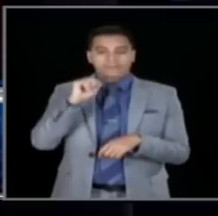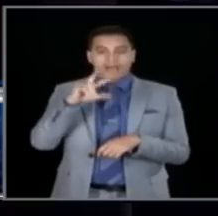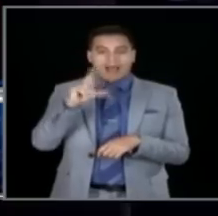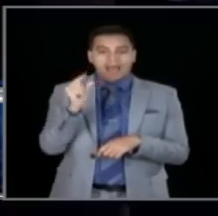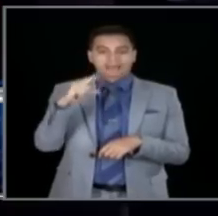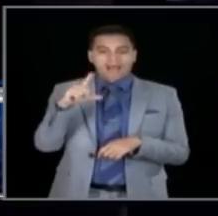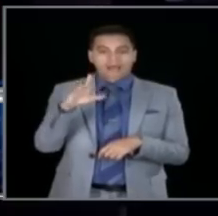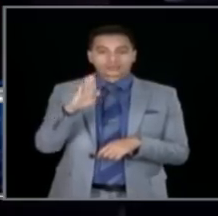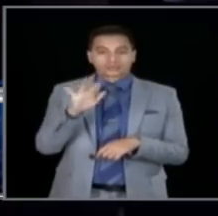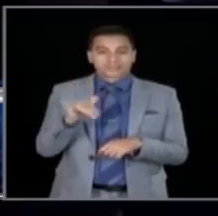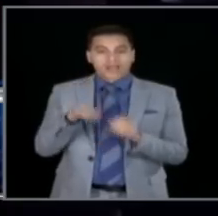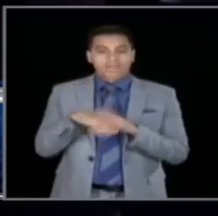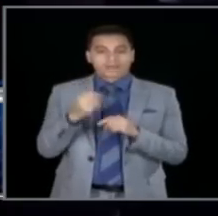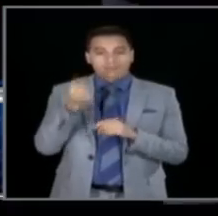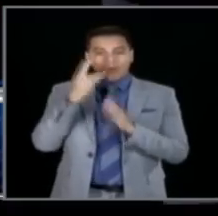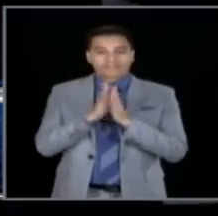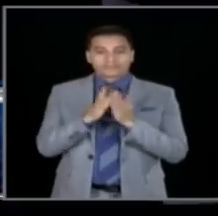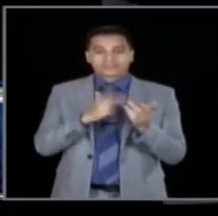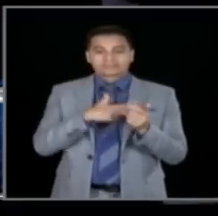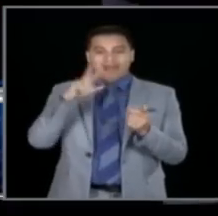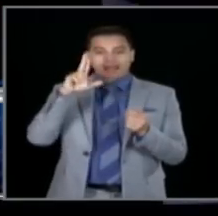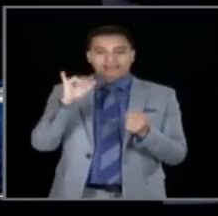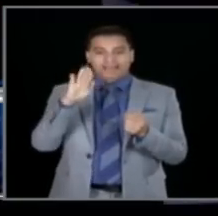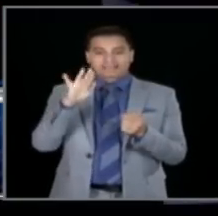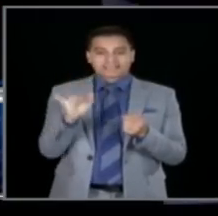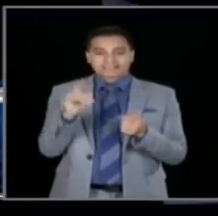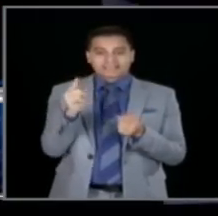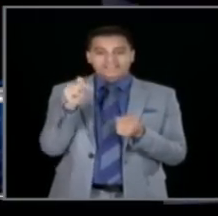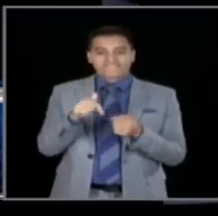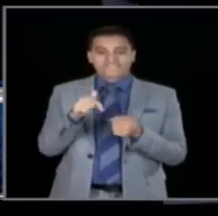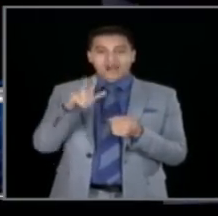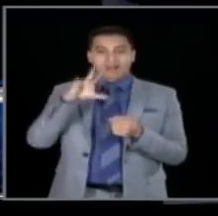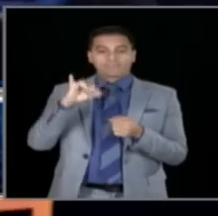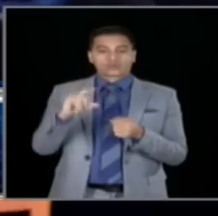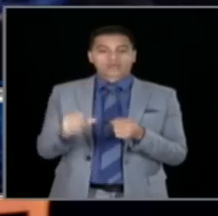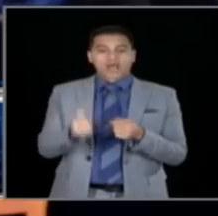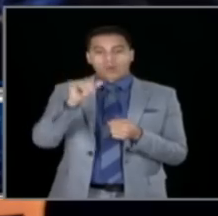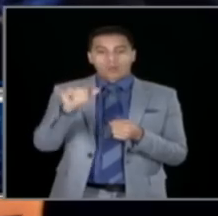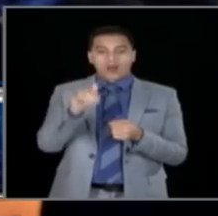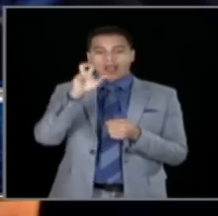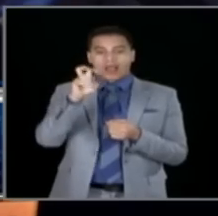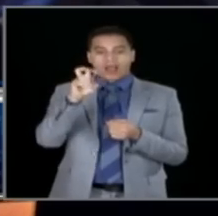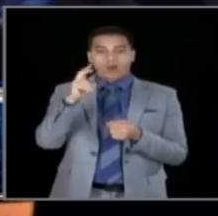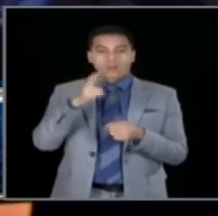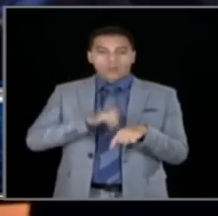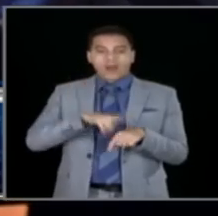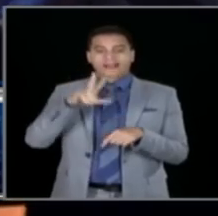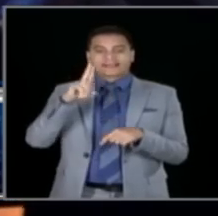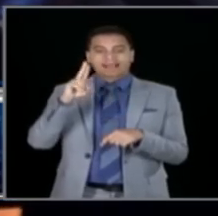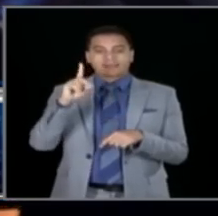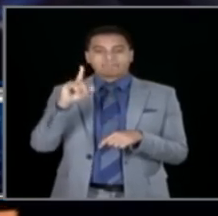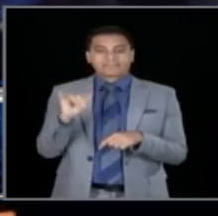الأندلسي مؤلف كتاب التيسير في المداواة والتدبير؟